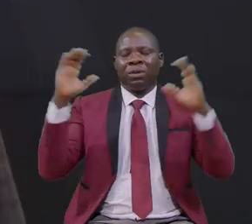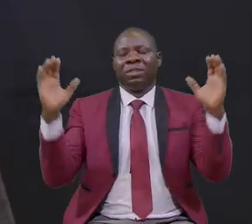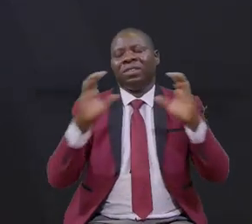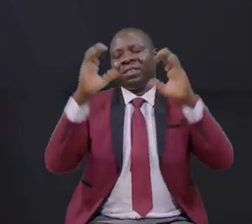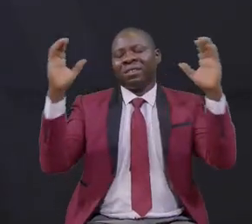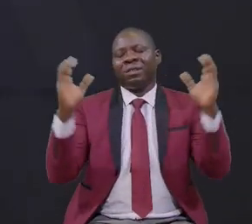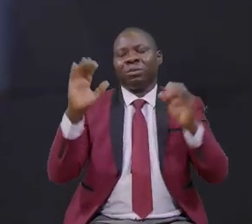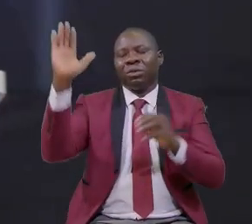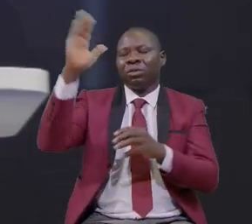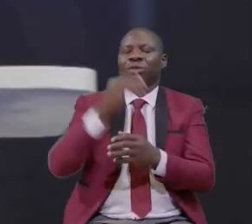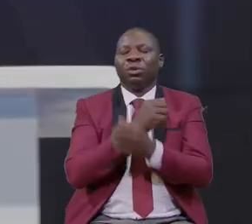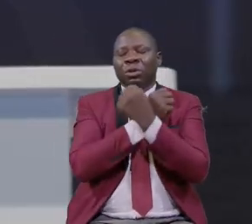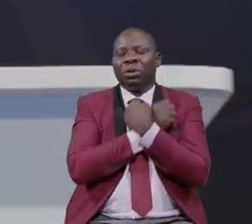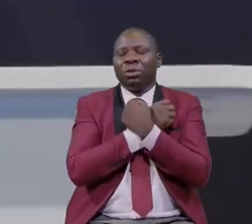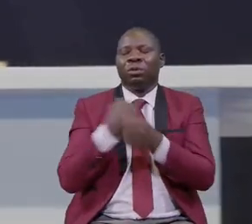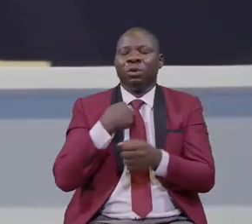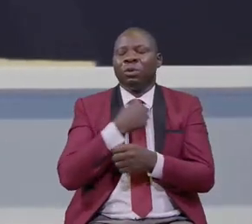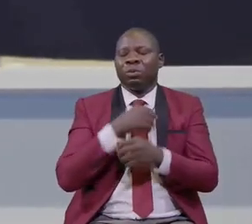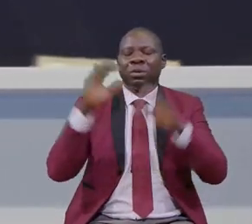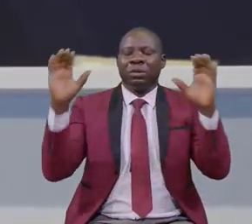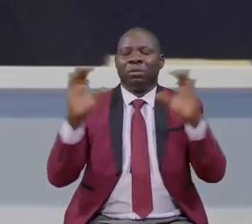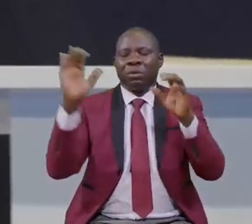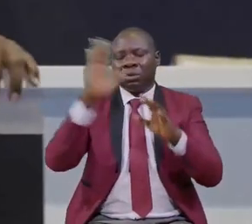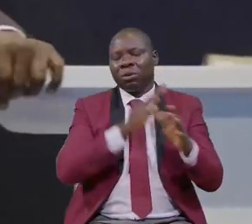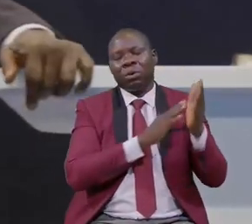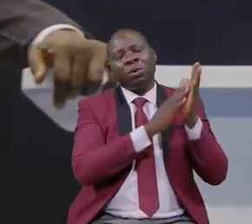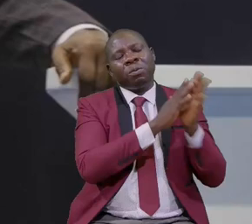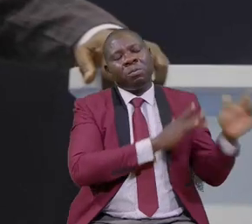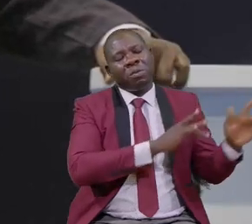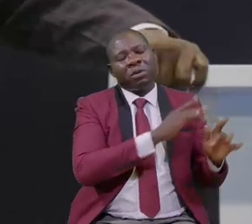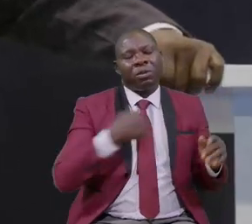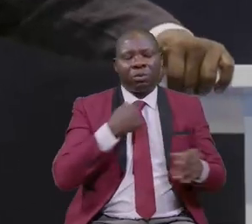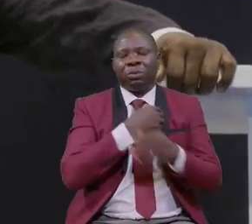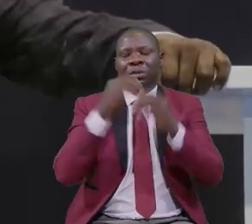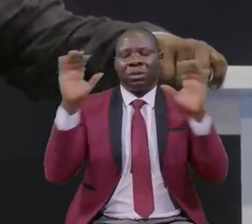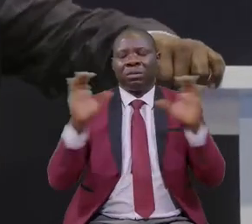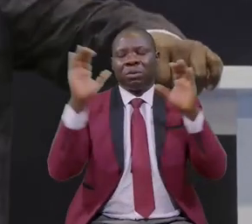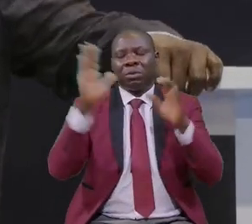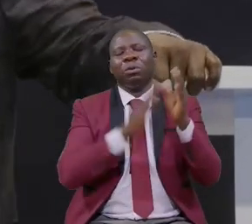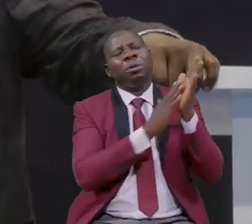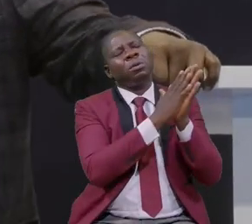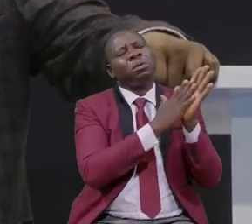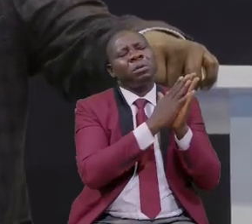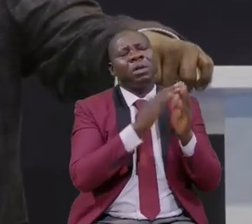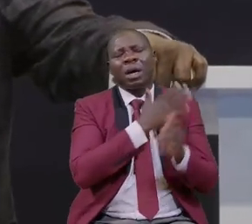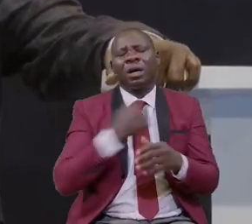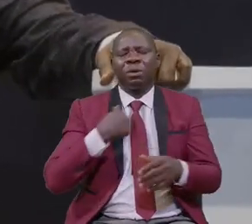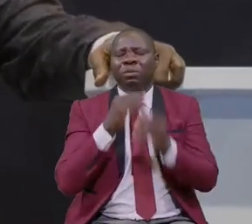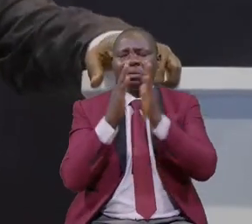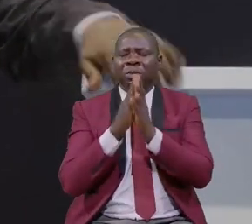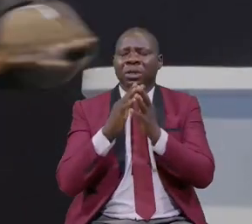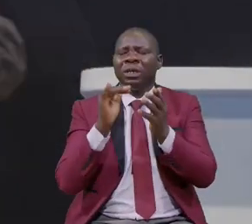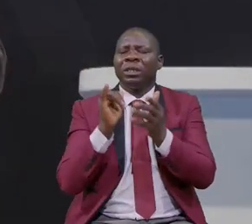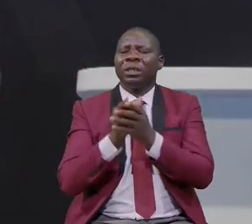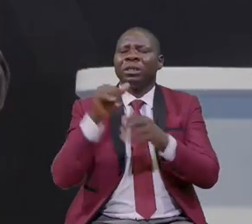Nous célébrons ton amour. Nous célébrons ta compassion. Nous célébrons ta miséricorde. Et nous prions que dans ton amour,